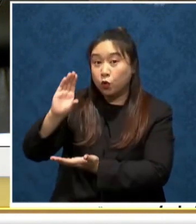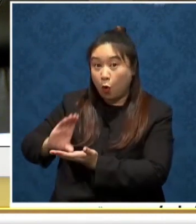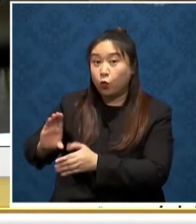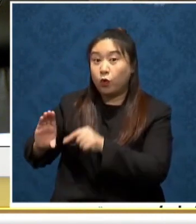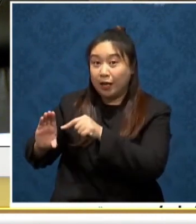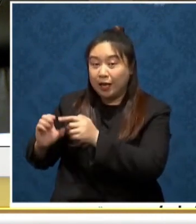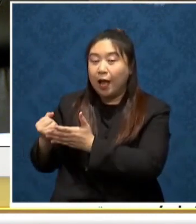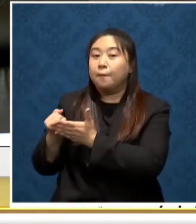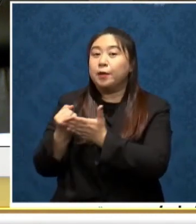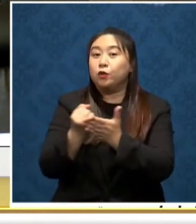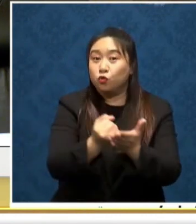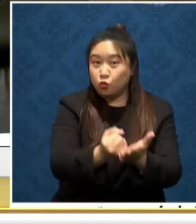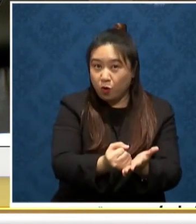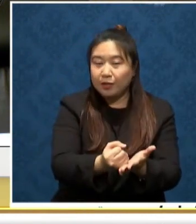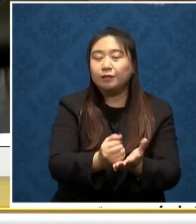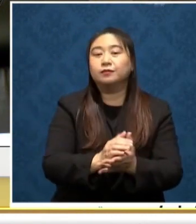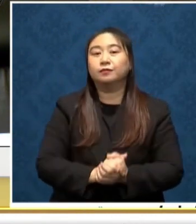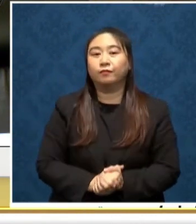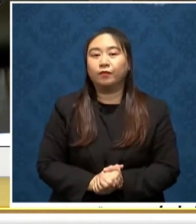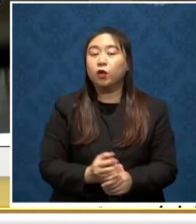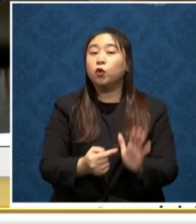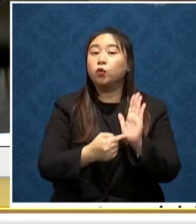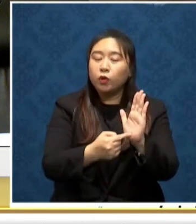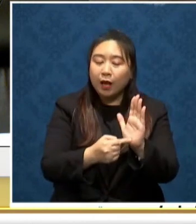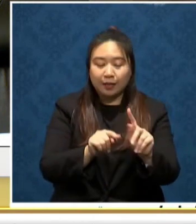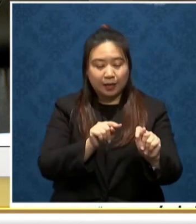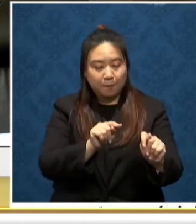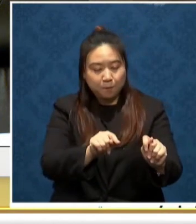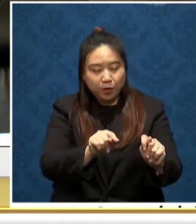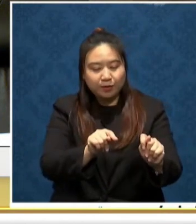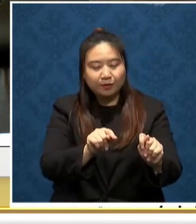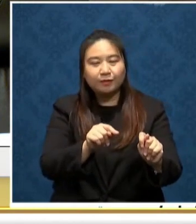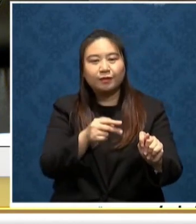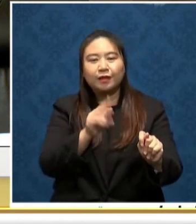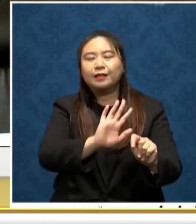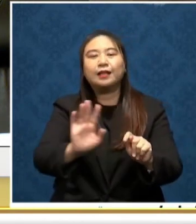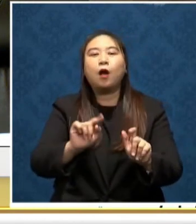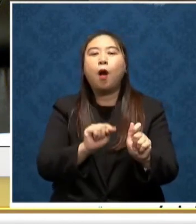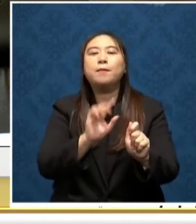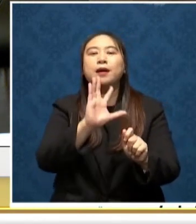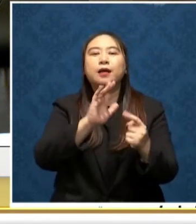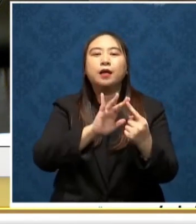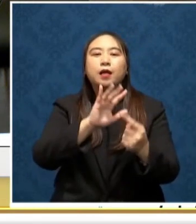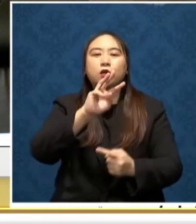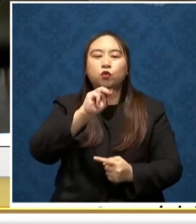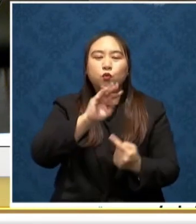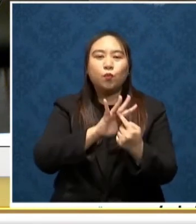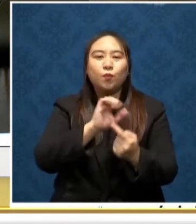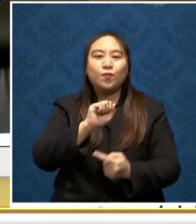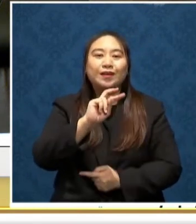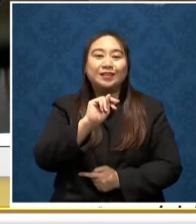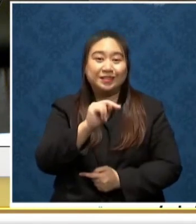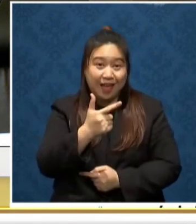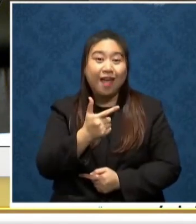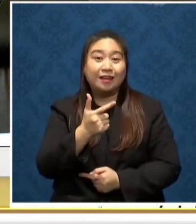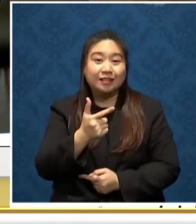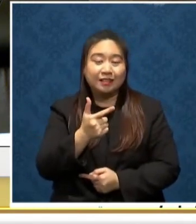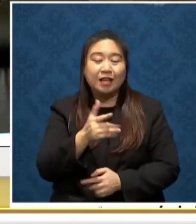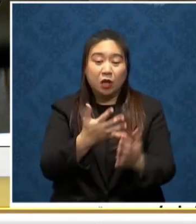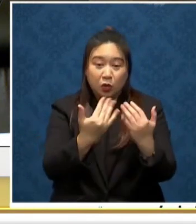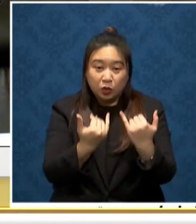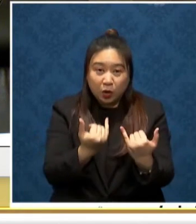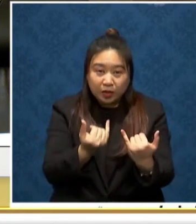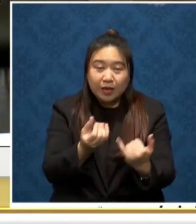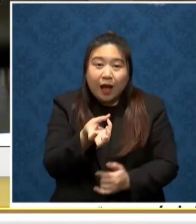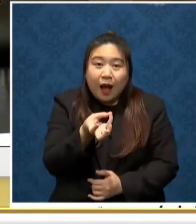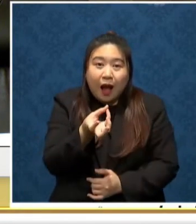ไปช่วยเหลือเนี่ยนะครับอย่างตำบลหนองกระเจาตำบลไผ่สิงห์อำเภอชุมแสงอย่างที่ผมได้หารือไปครั้งที่แล้วนะครับยังไม่ได้ทำนาแม้สักครั้